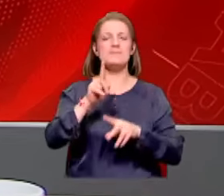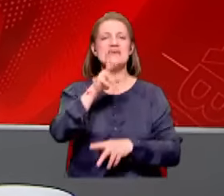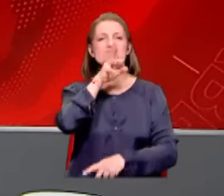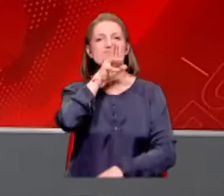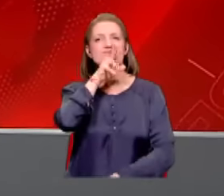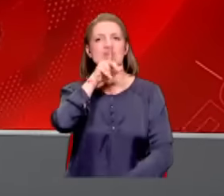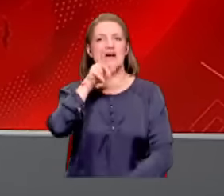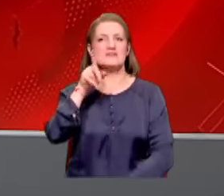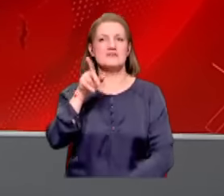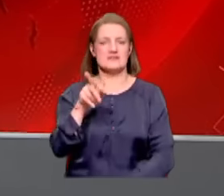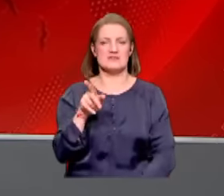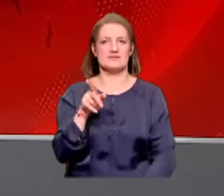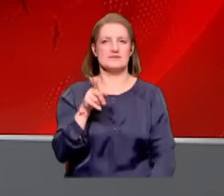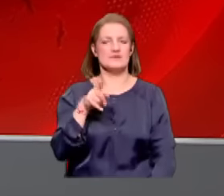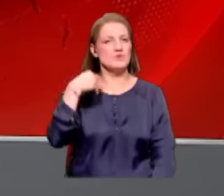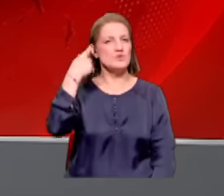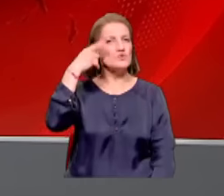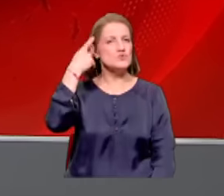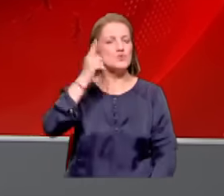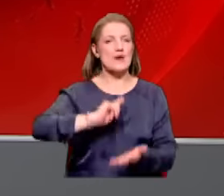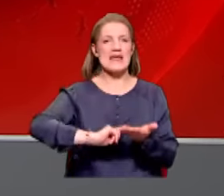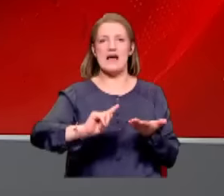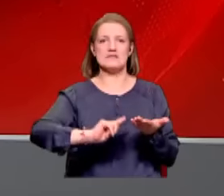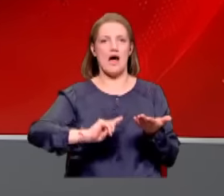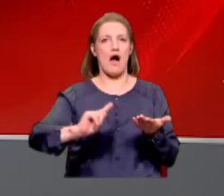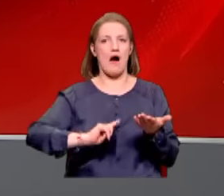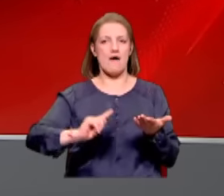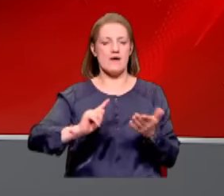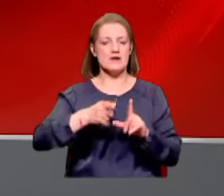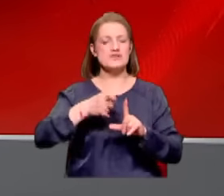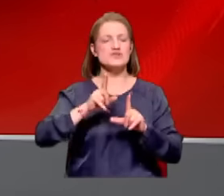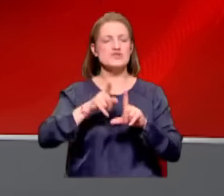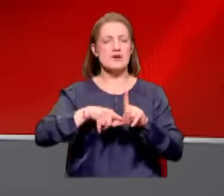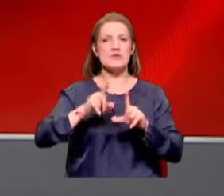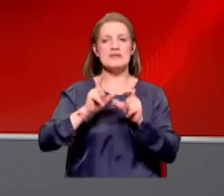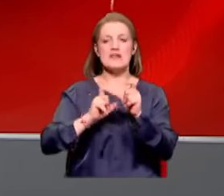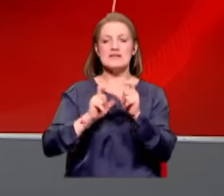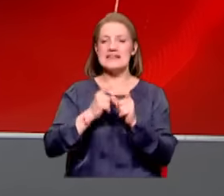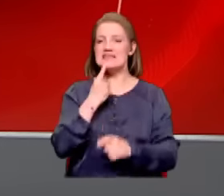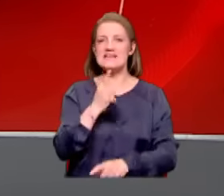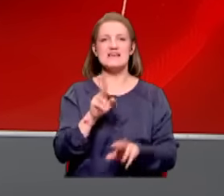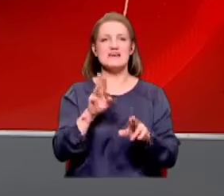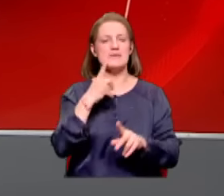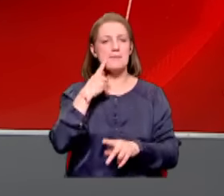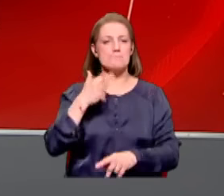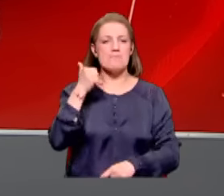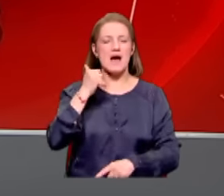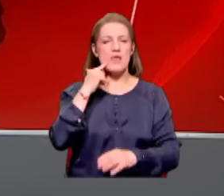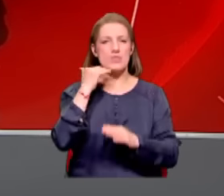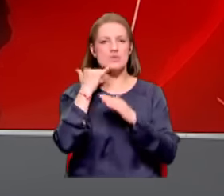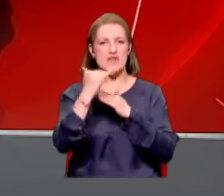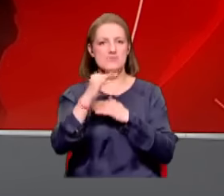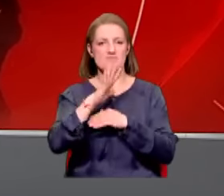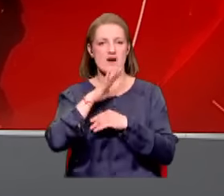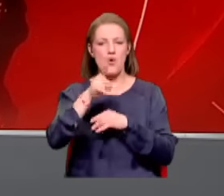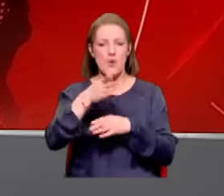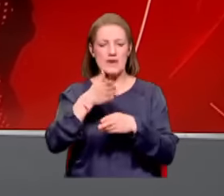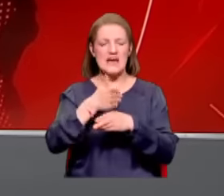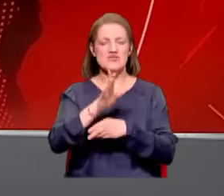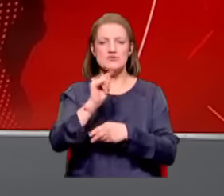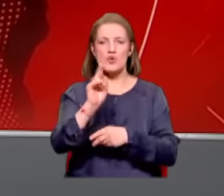Fransız efendim düşünür, yazar. Jean-Paul Sartre'ın dediği gibi bakan seçmen de var ki o